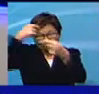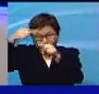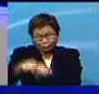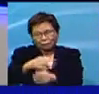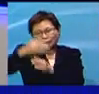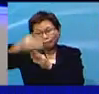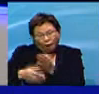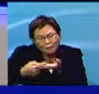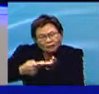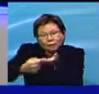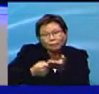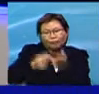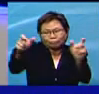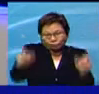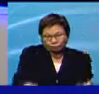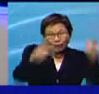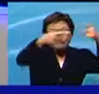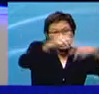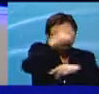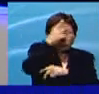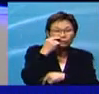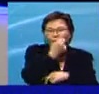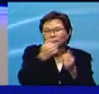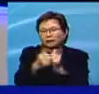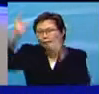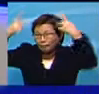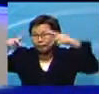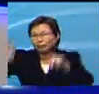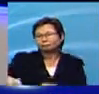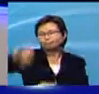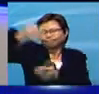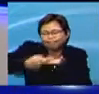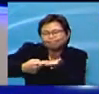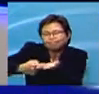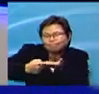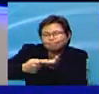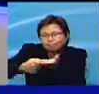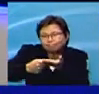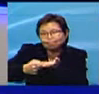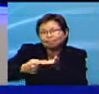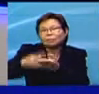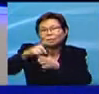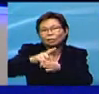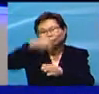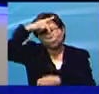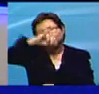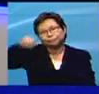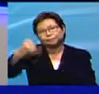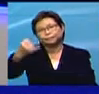hasil perbincangan empat mata antara Perdana Menteri Datuk Seri Najib Tun Razak dan Presiden Perancis François Hollande di